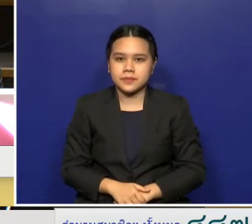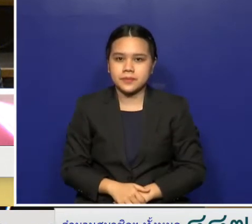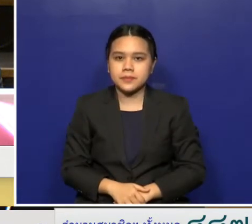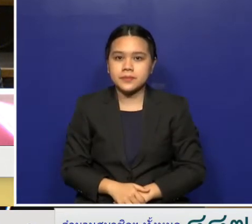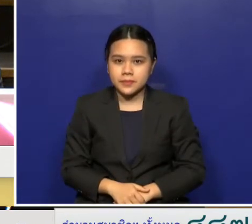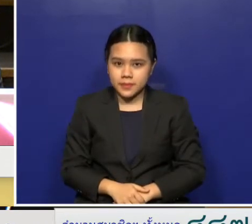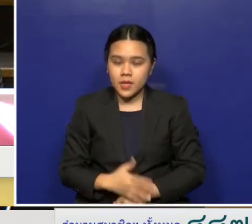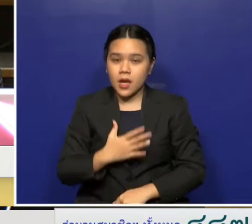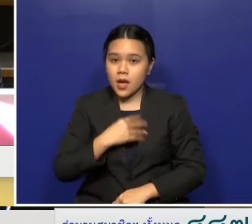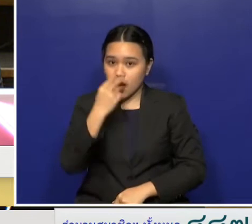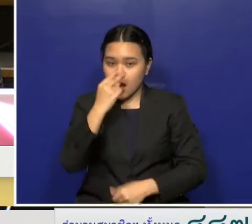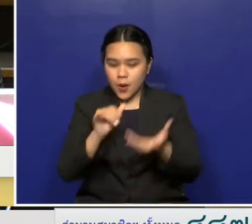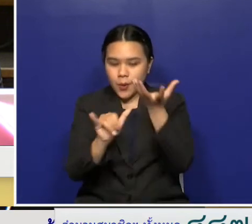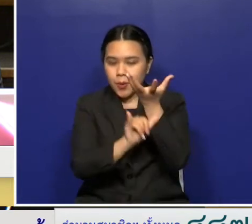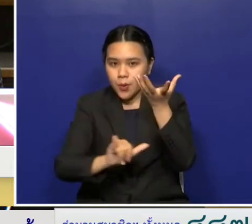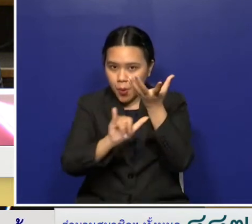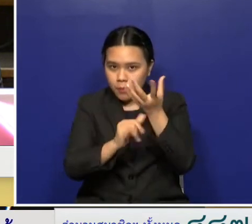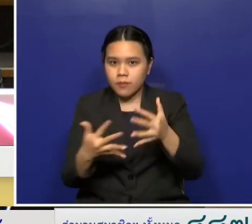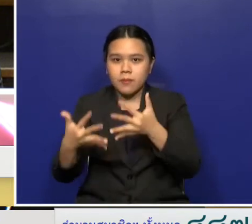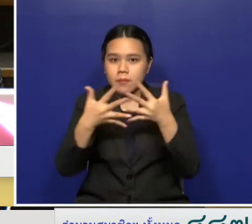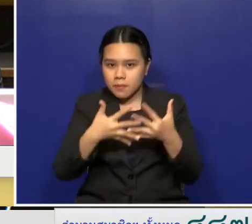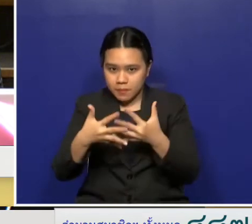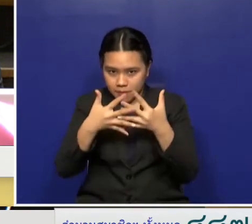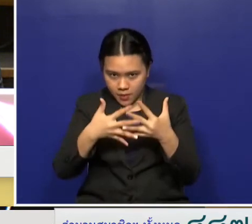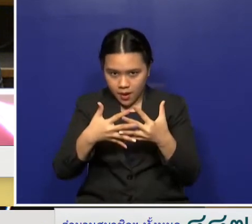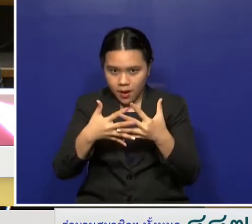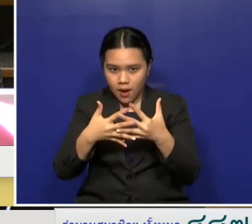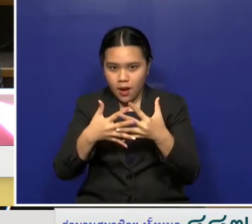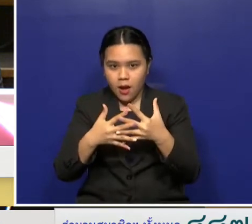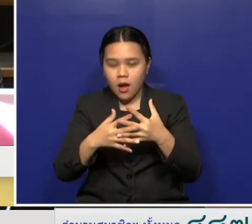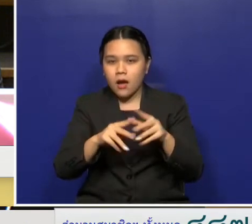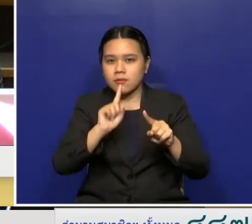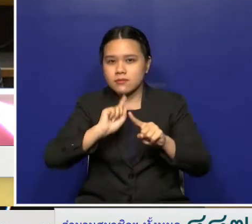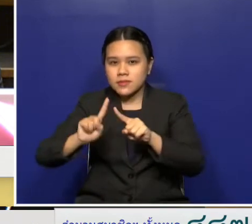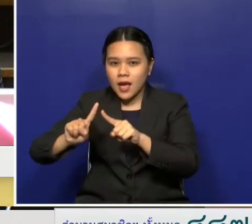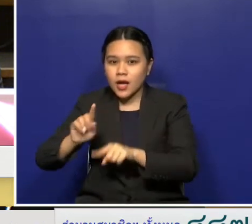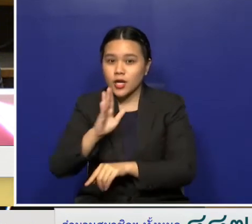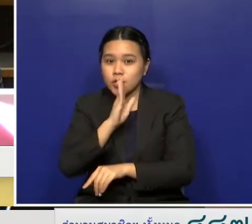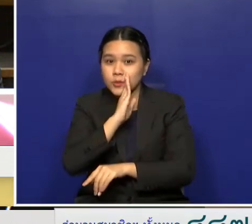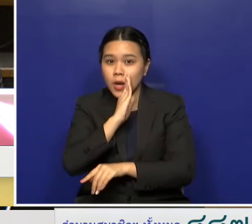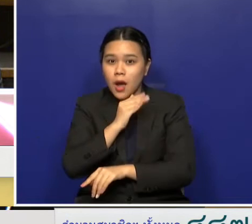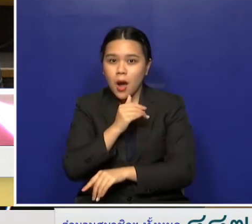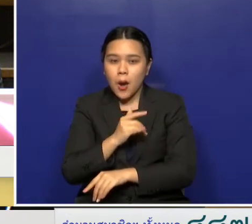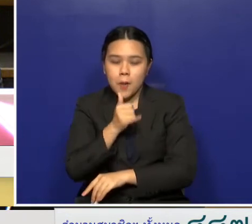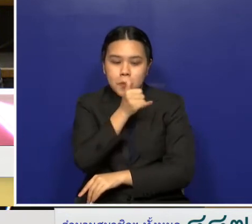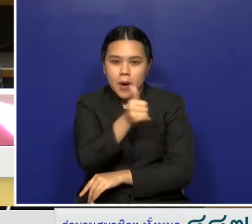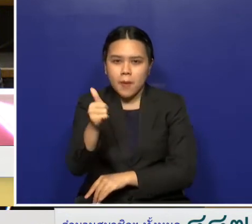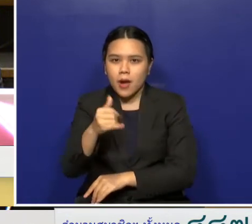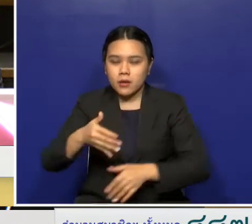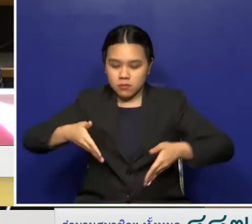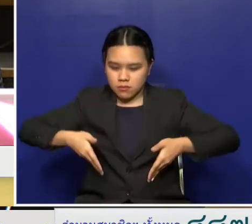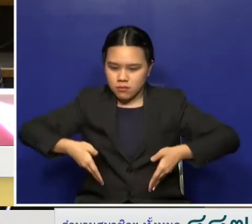ยุโรป ไม่วาเมรา หรือตะวนออก ตะวันตกท่จะเหนหว่า ไปตรงไหนไม่เหนสายไฟเลยบน finiteανน